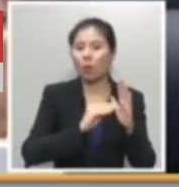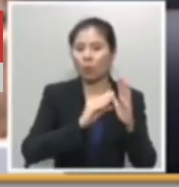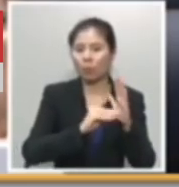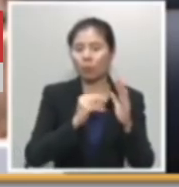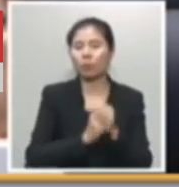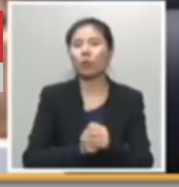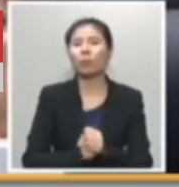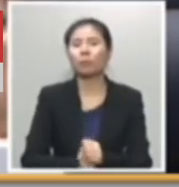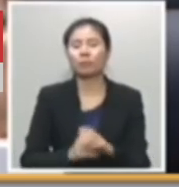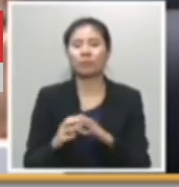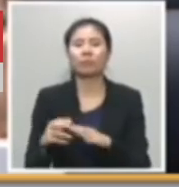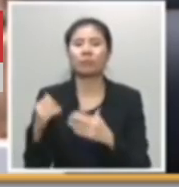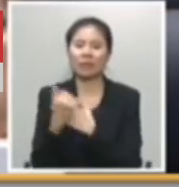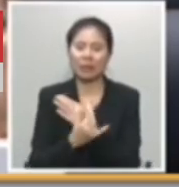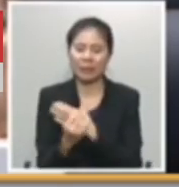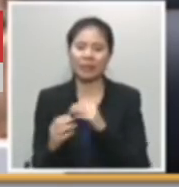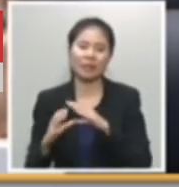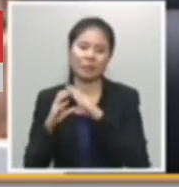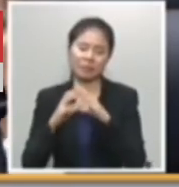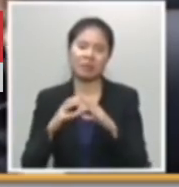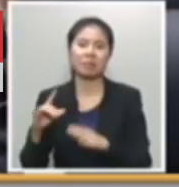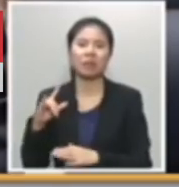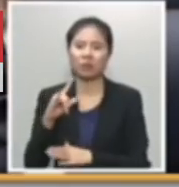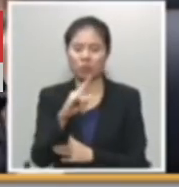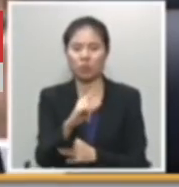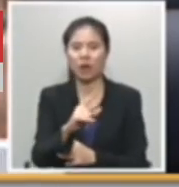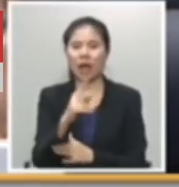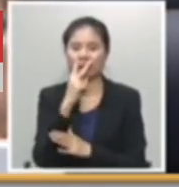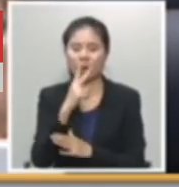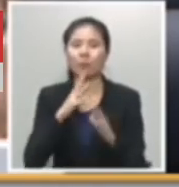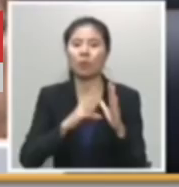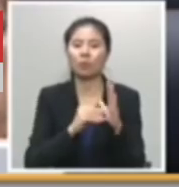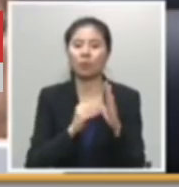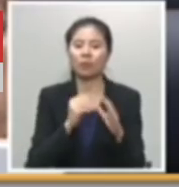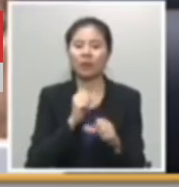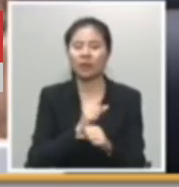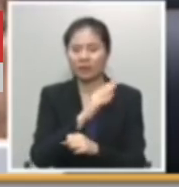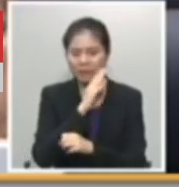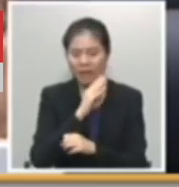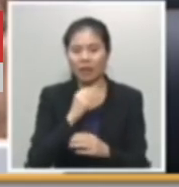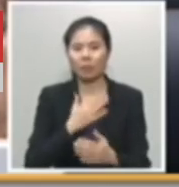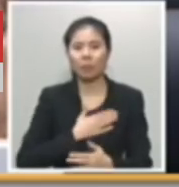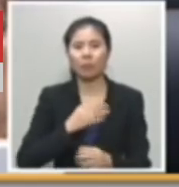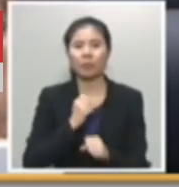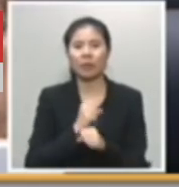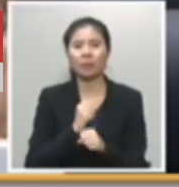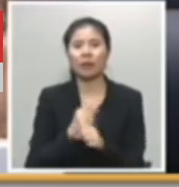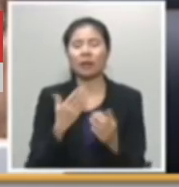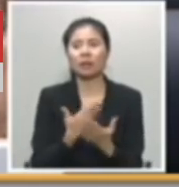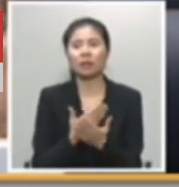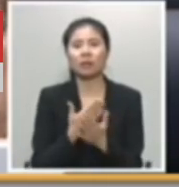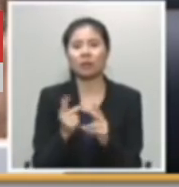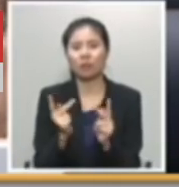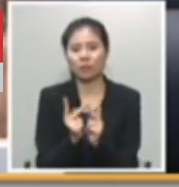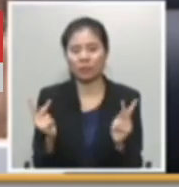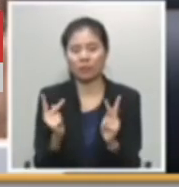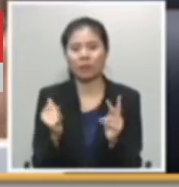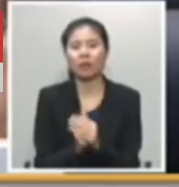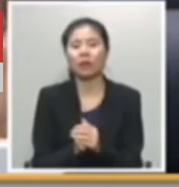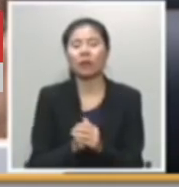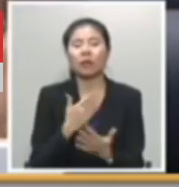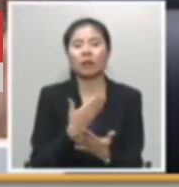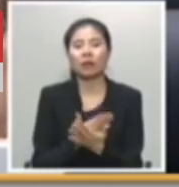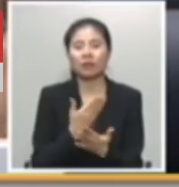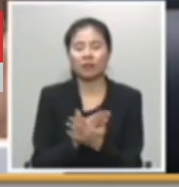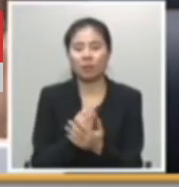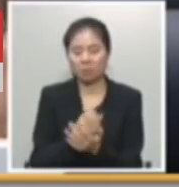ดูงานโอ้โหหวานหอมเลยสาธุถ้างวดนี้ผมได้เป็นกรรมธิการงบประมาณผมจะชำแหละให้มันชัดเจ